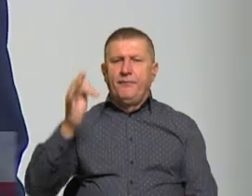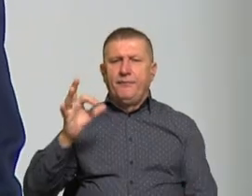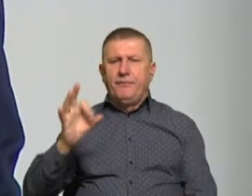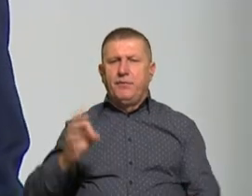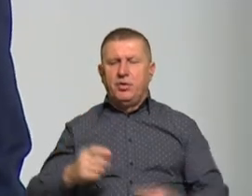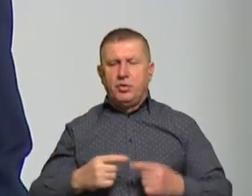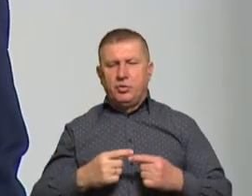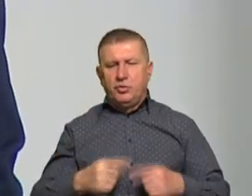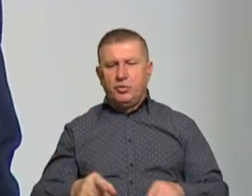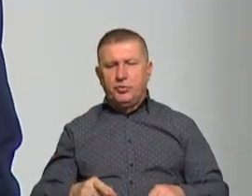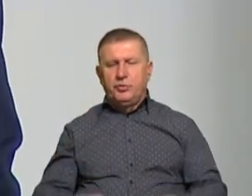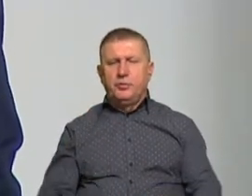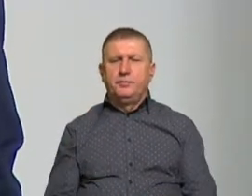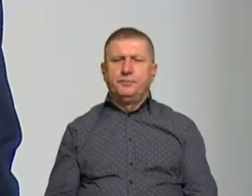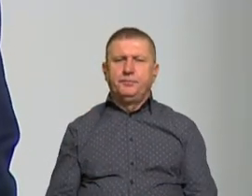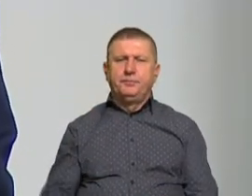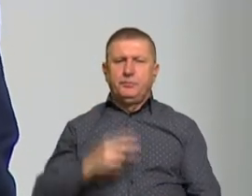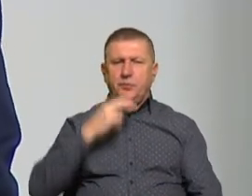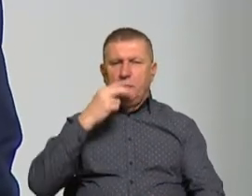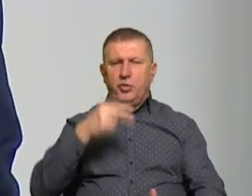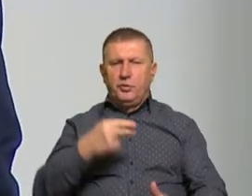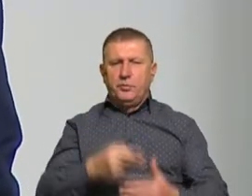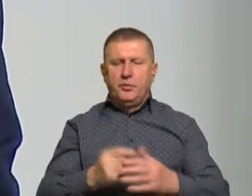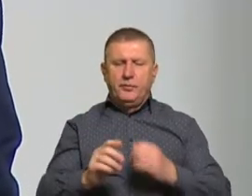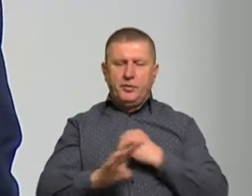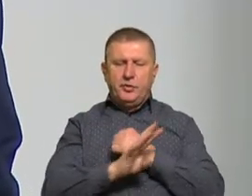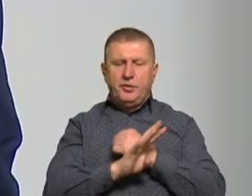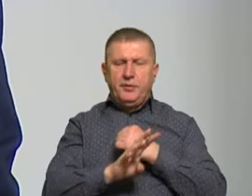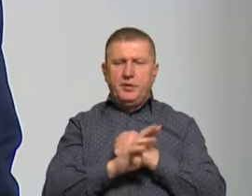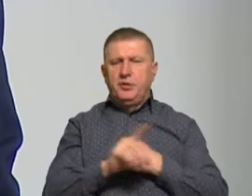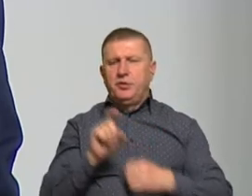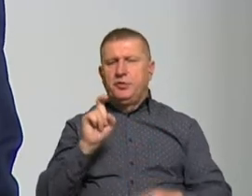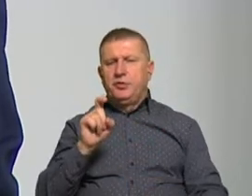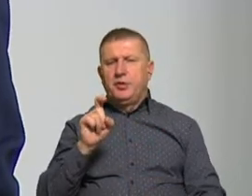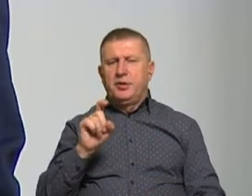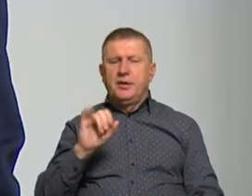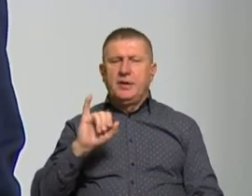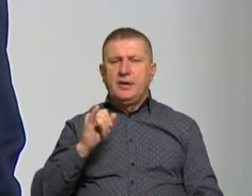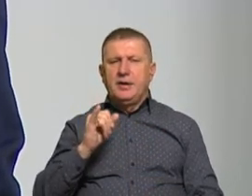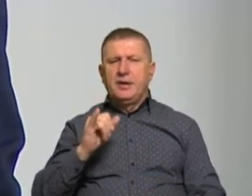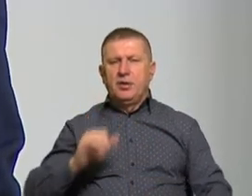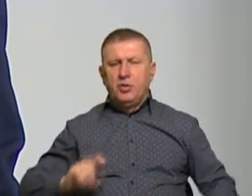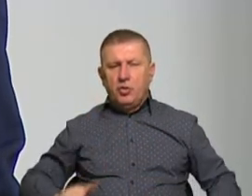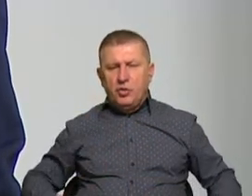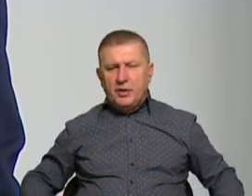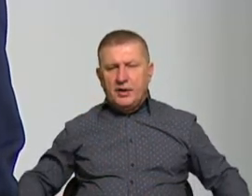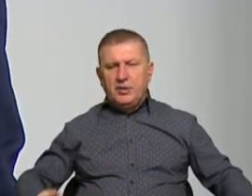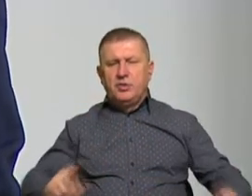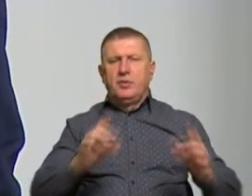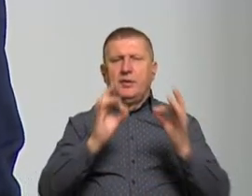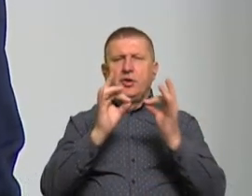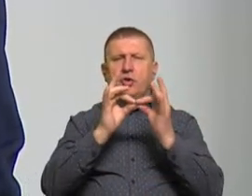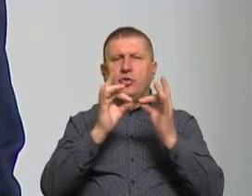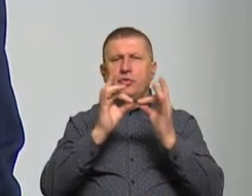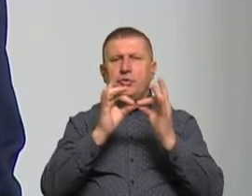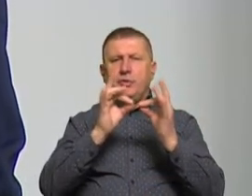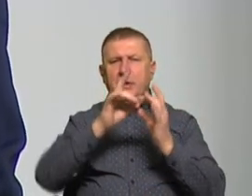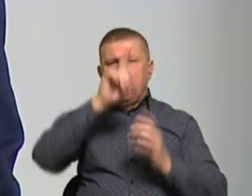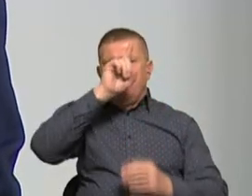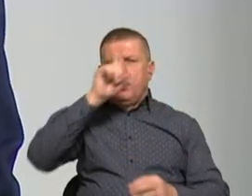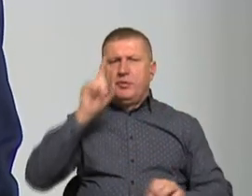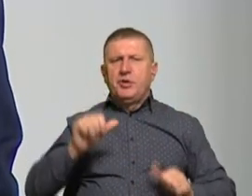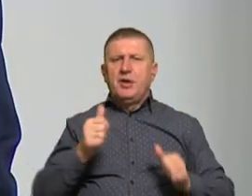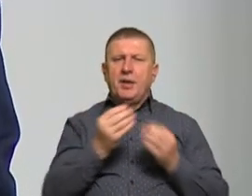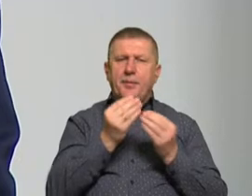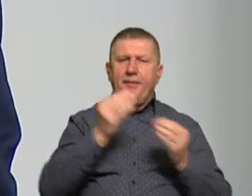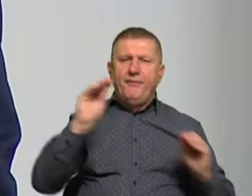krótkie i odpowiedź 90 sekund. W jaki sposób organizować konsultacje społeczne, aby brała w nich udział